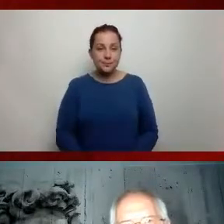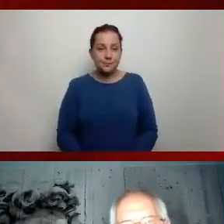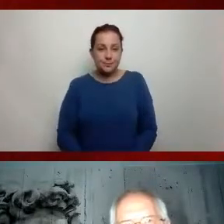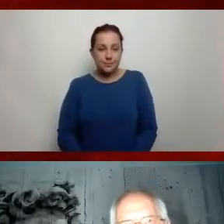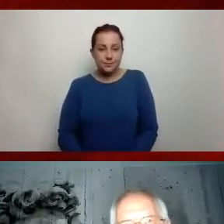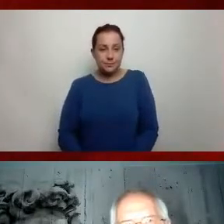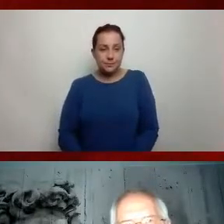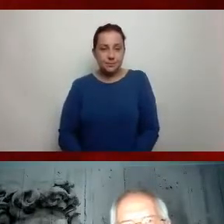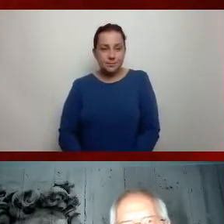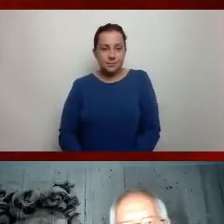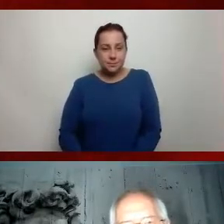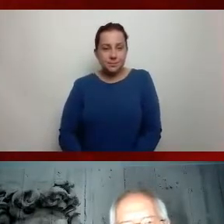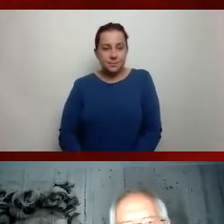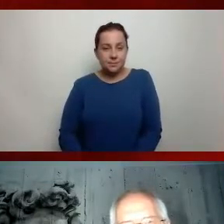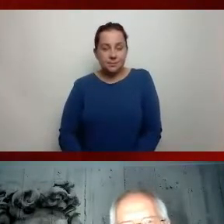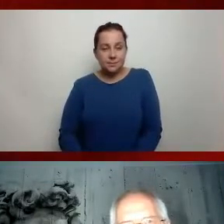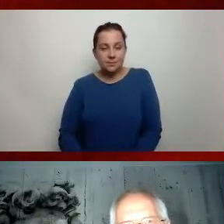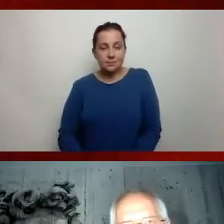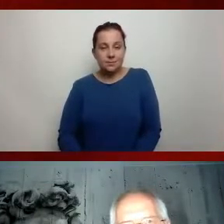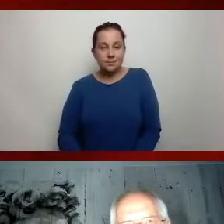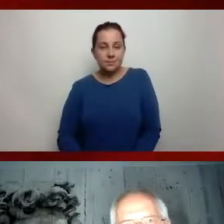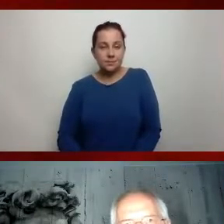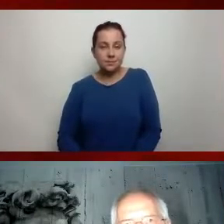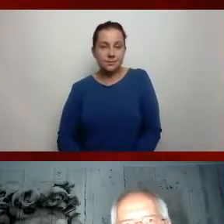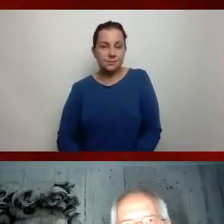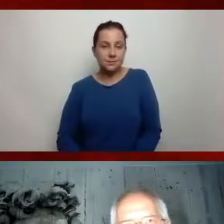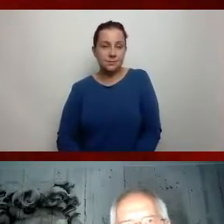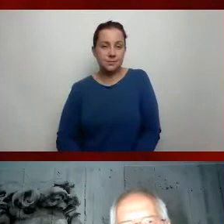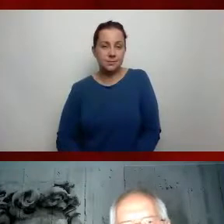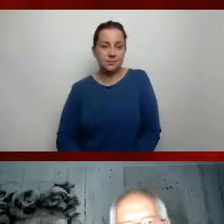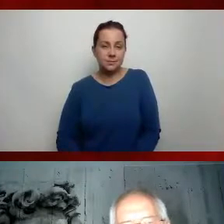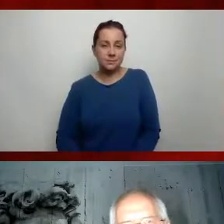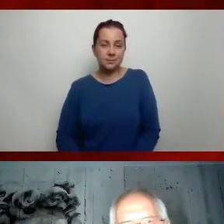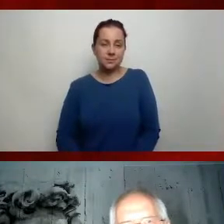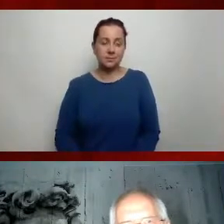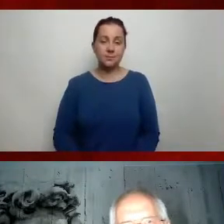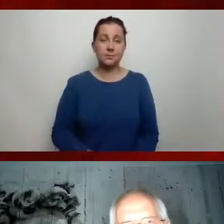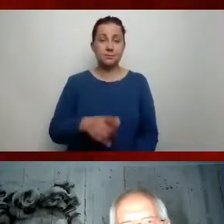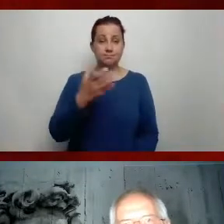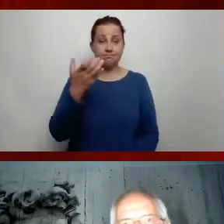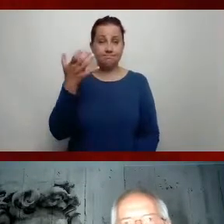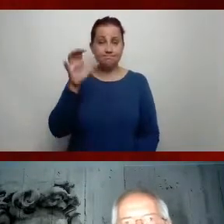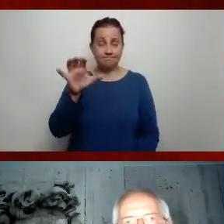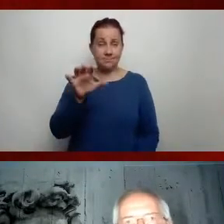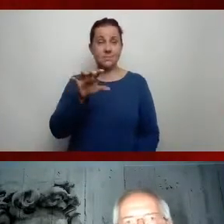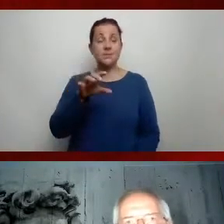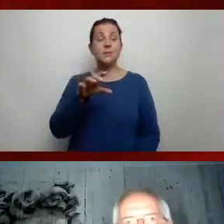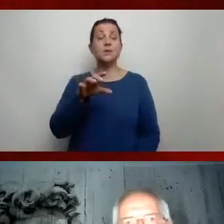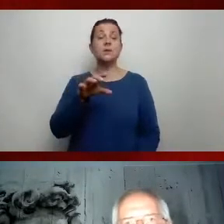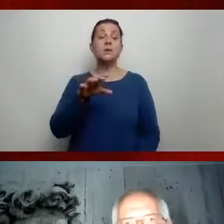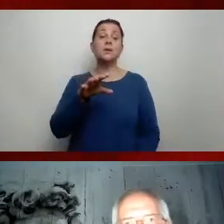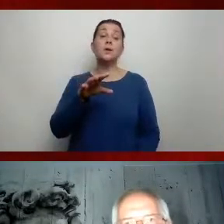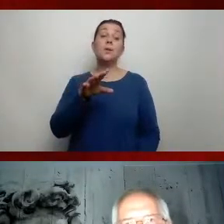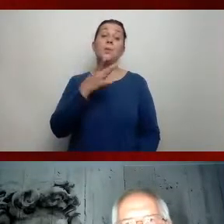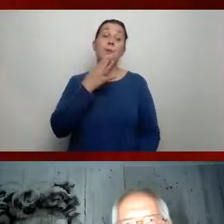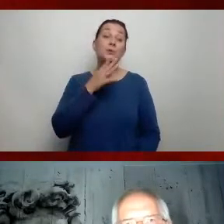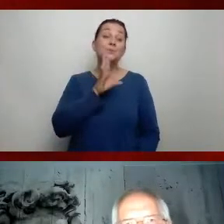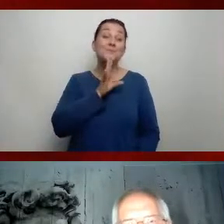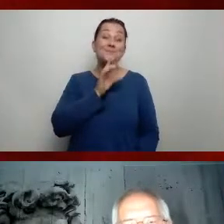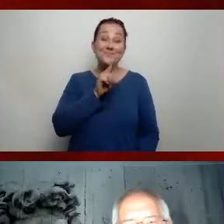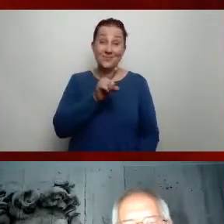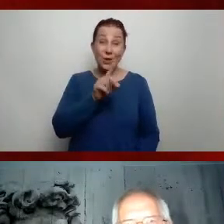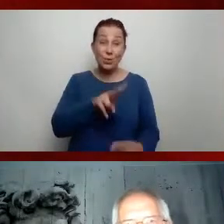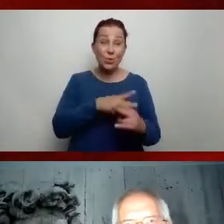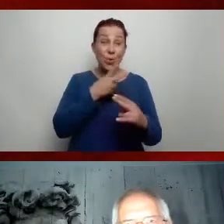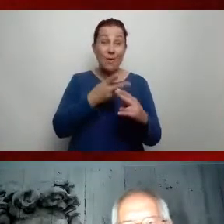i z Alkiem, i z Mateuszem, sugerując, że to tłumaczenie na